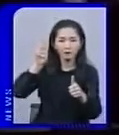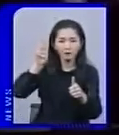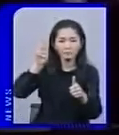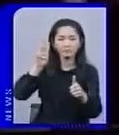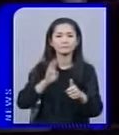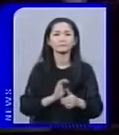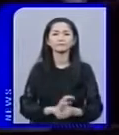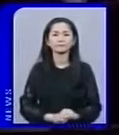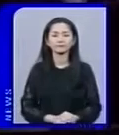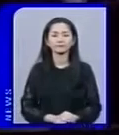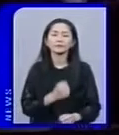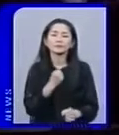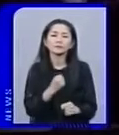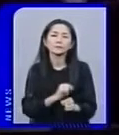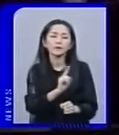จะยังไง